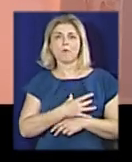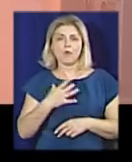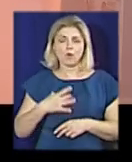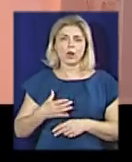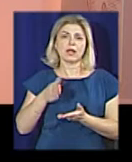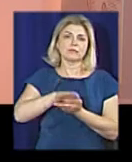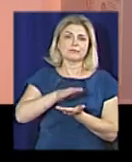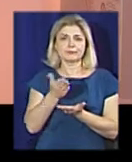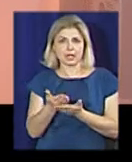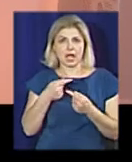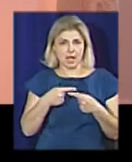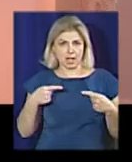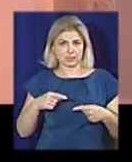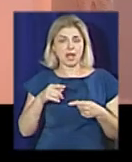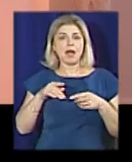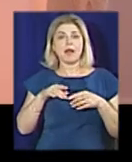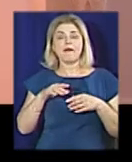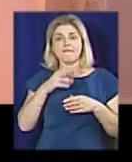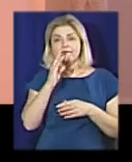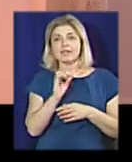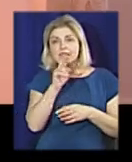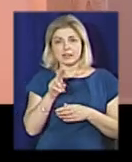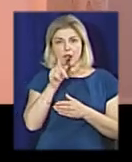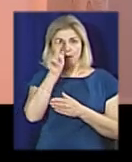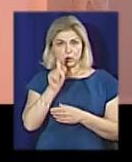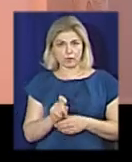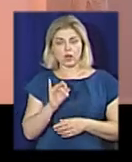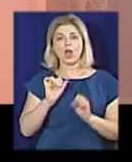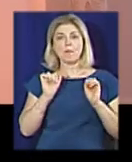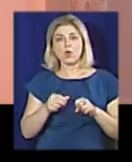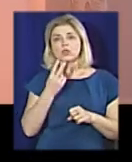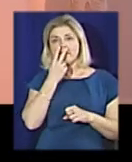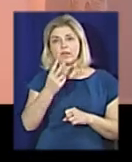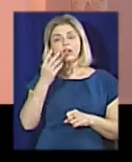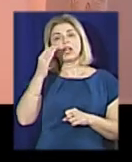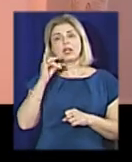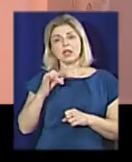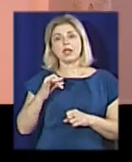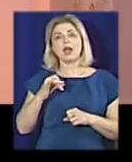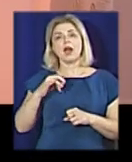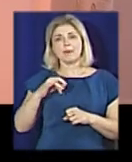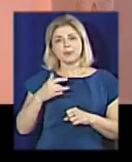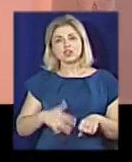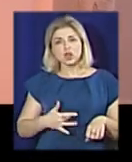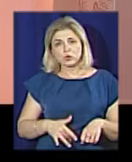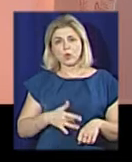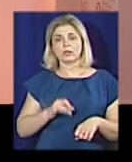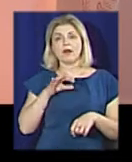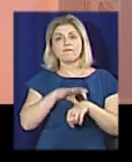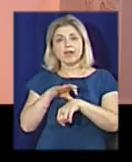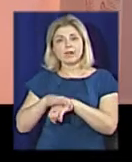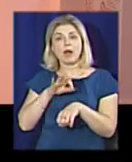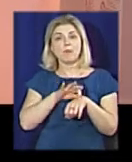поперекового, крижового відділу хребта. Також ми можемо дивитись на органи черевної порожнини, органи малого тазу, виявляти патології